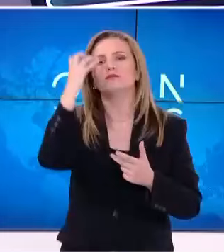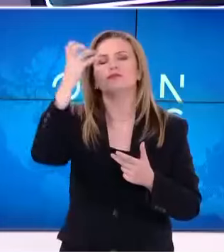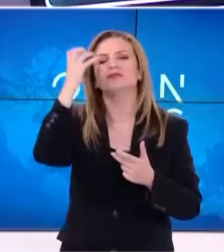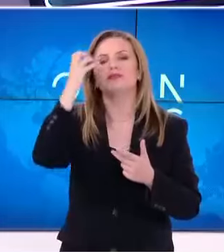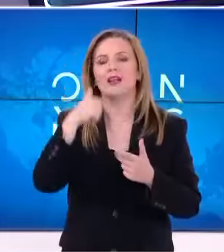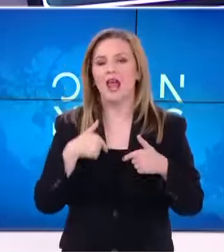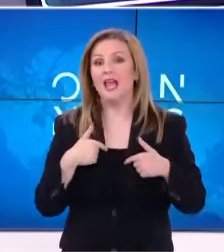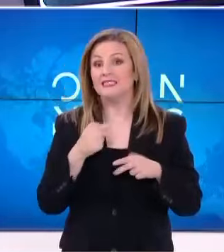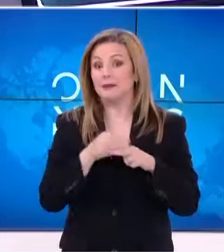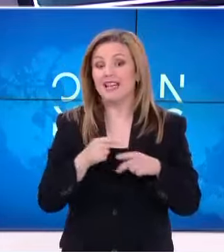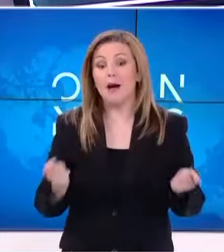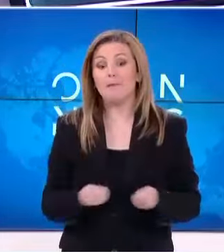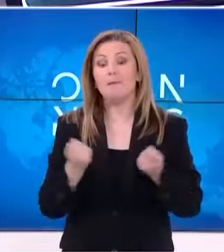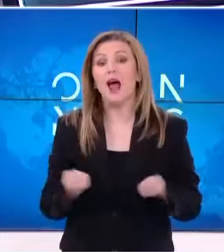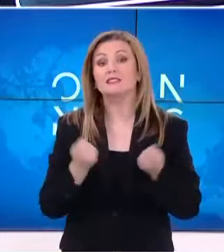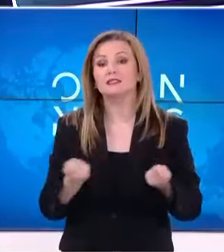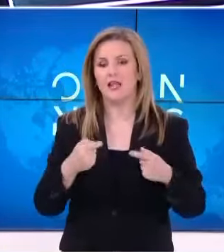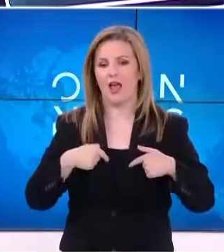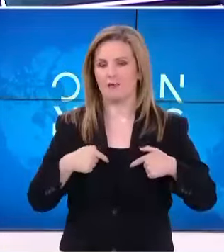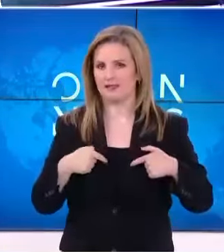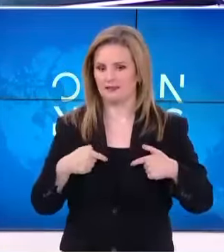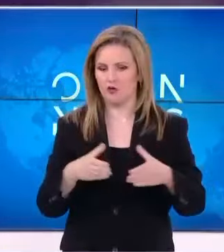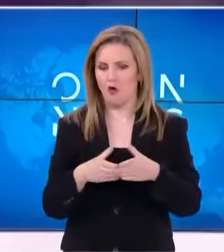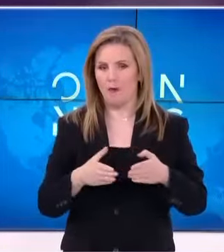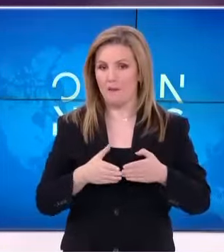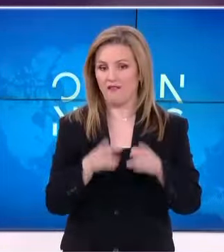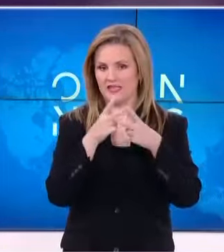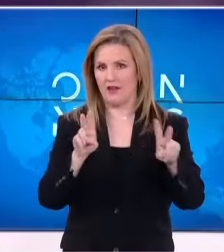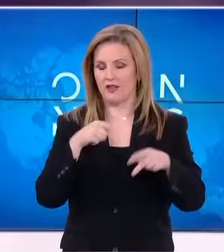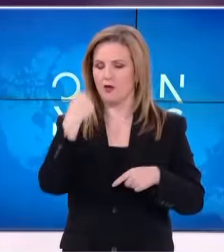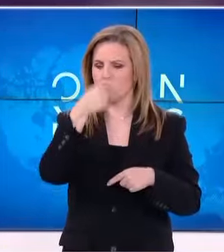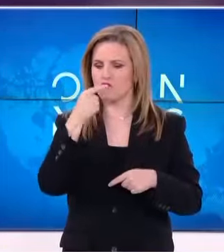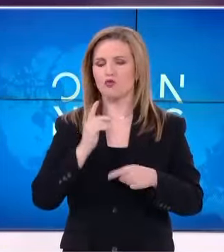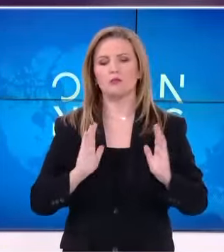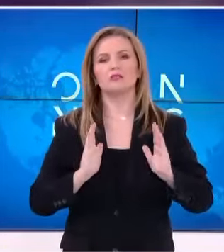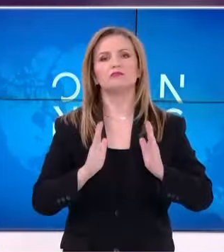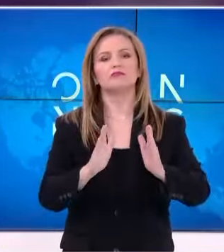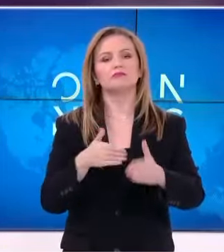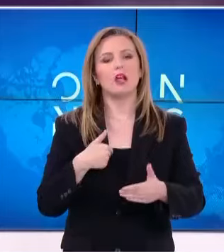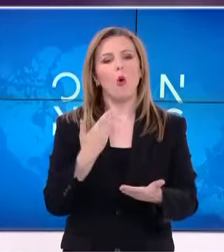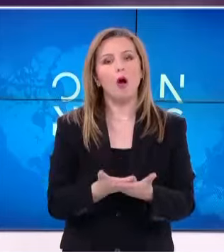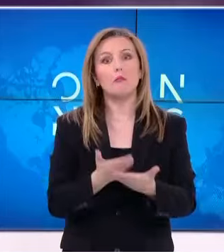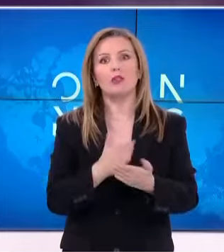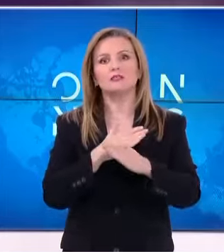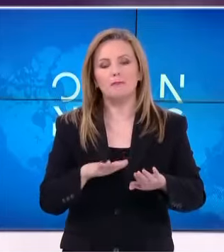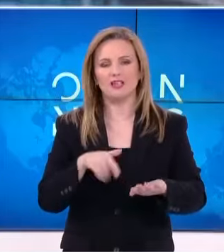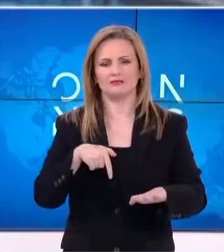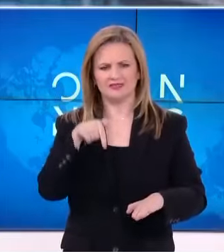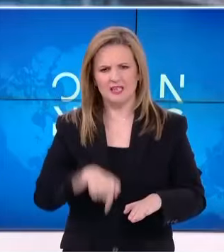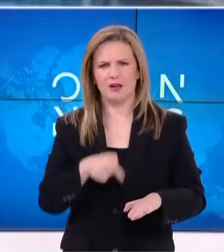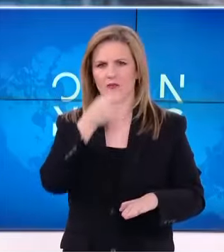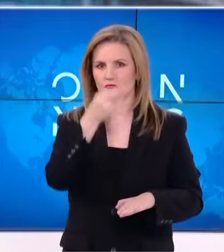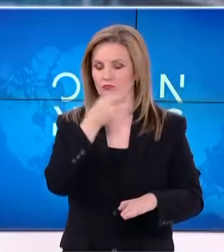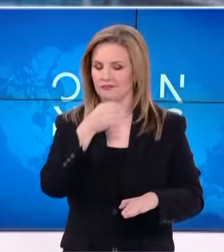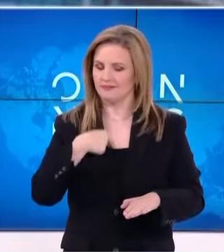δική μας η πορεία η πορεία της πλεύσης ελευθερίας και η προσωπική μου πορεία έχει αποδείξει ότι αυτά που λέω σήμερα